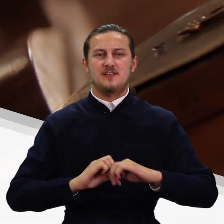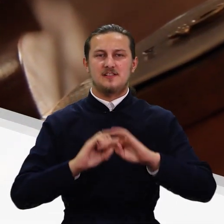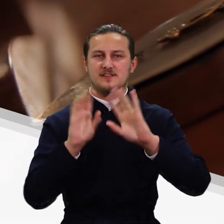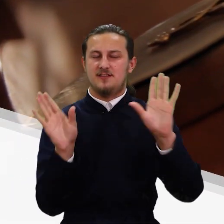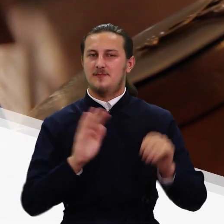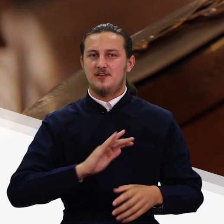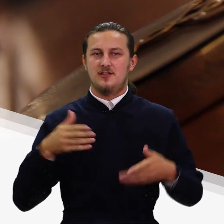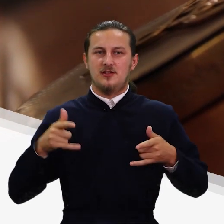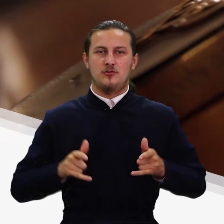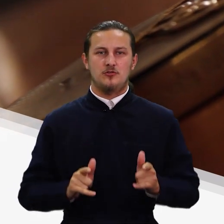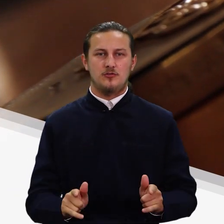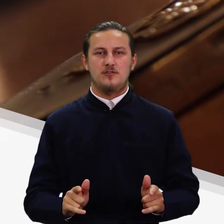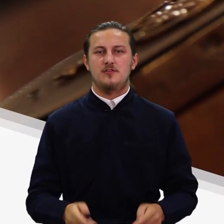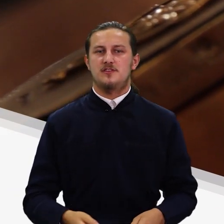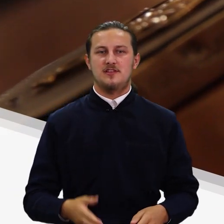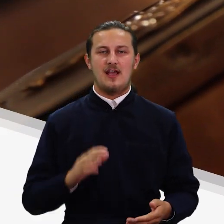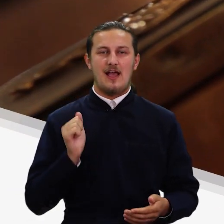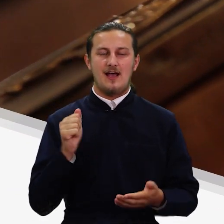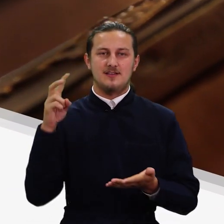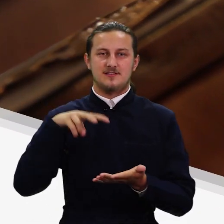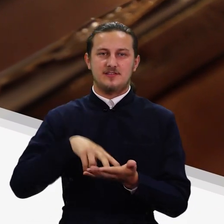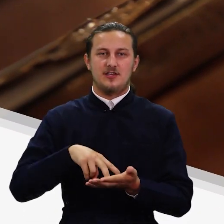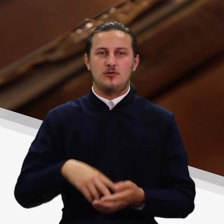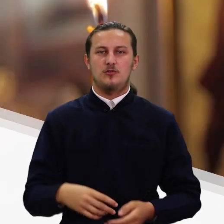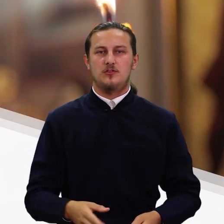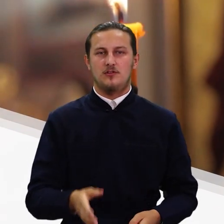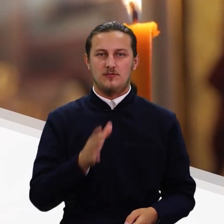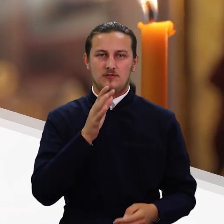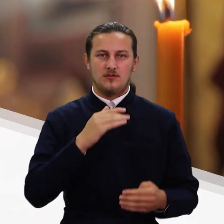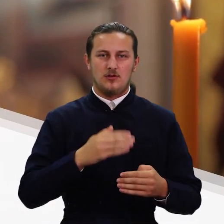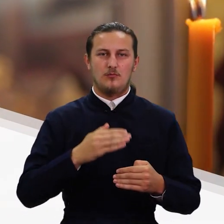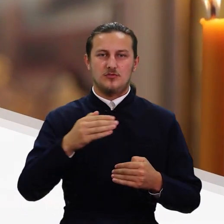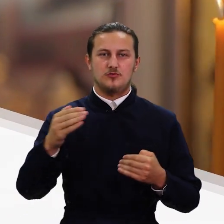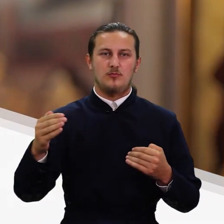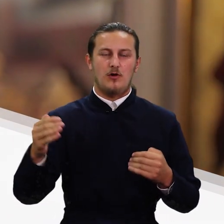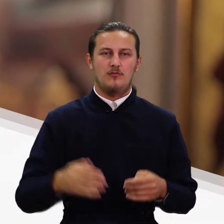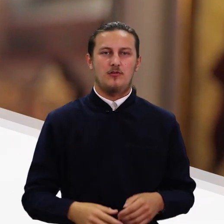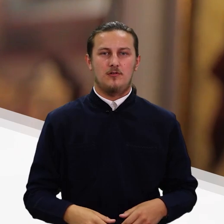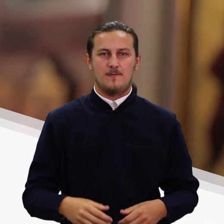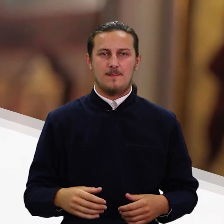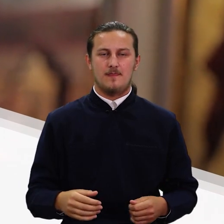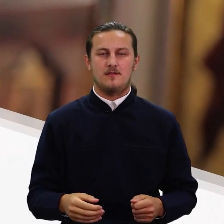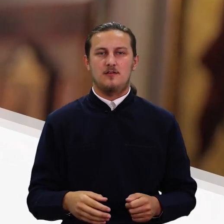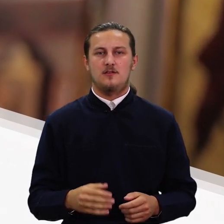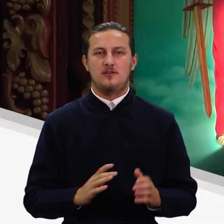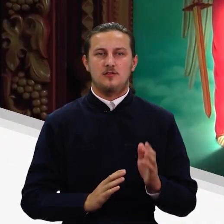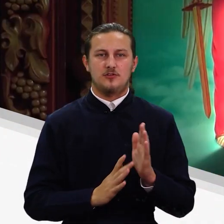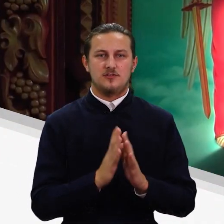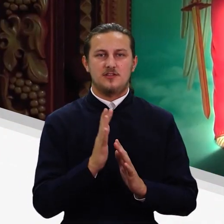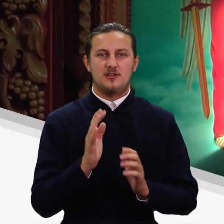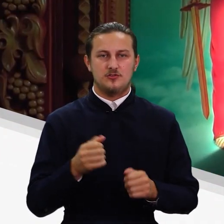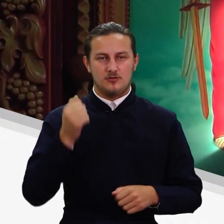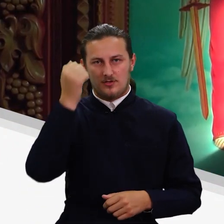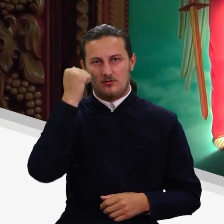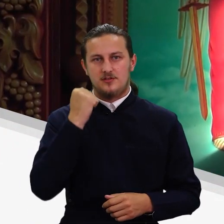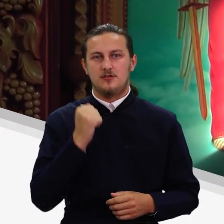Святими не народжуються, ними стають. Поступово, терпляче, але з великим бажанням і зростаючою вдячністю. Саме